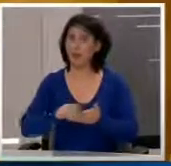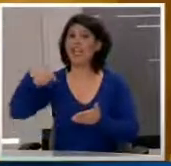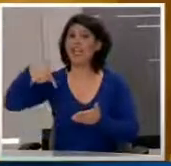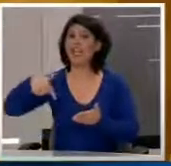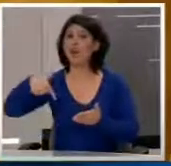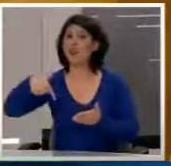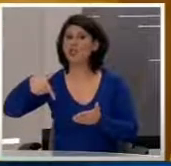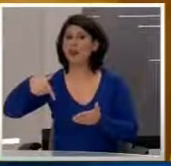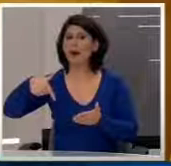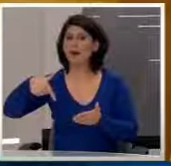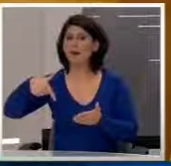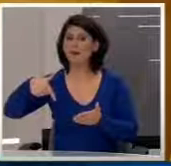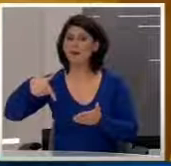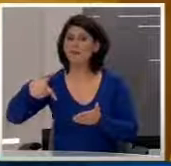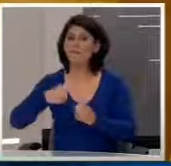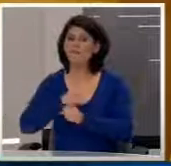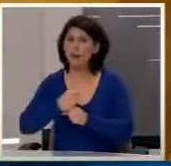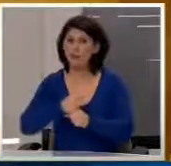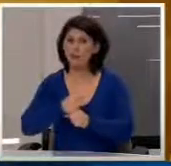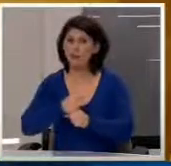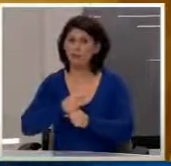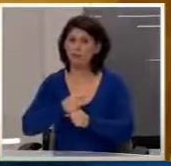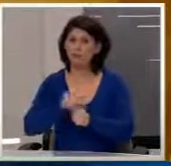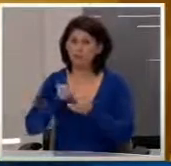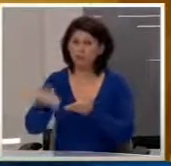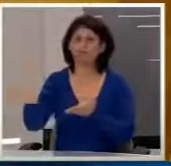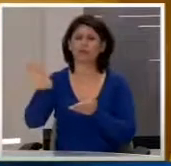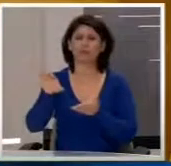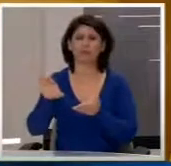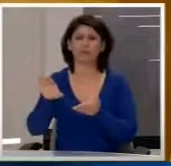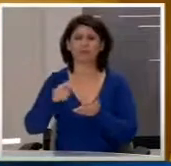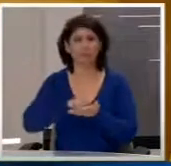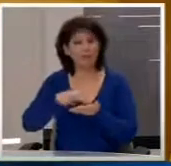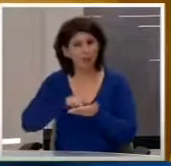φάρμακα, να τα στέλνουμε στο εξώτερο πυρ και